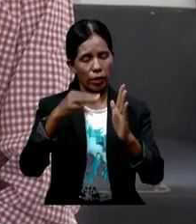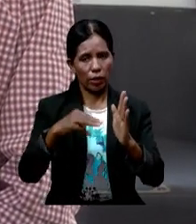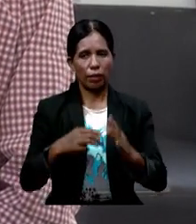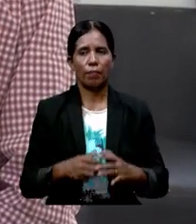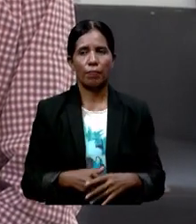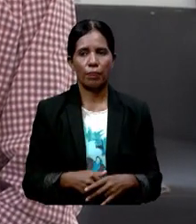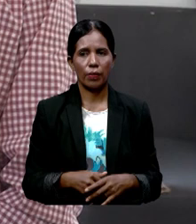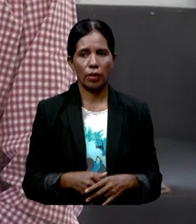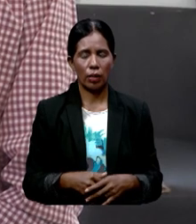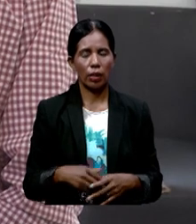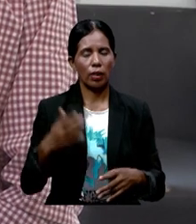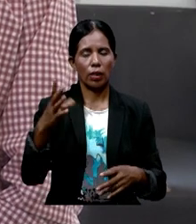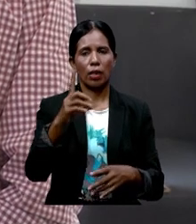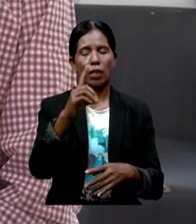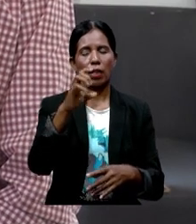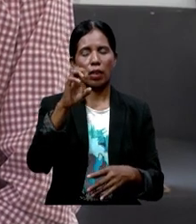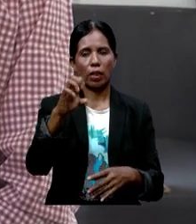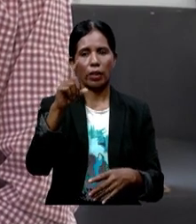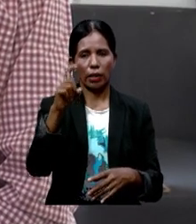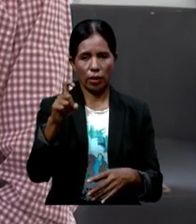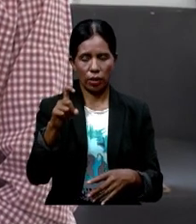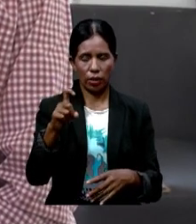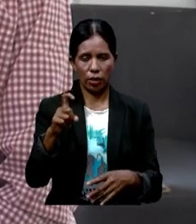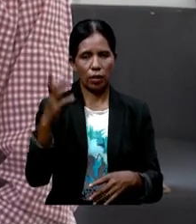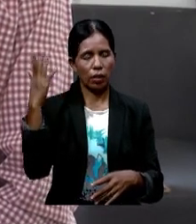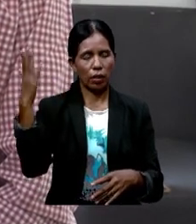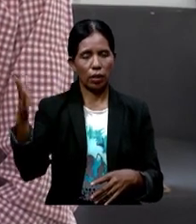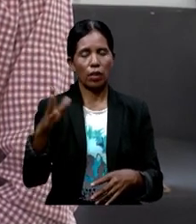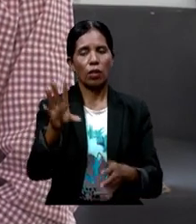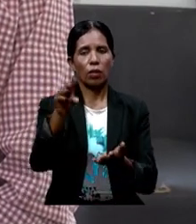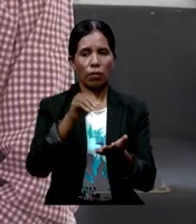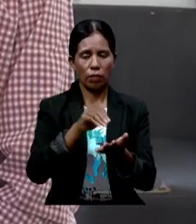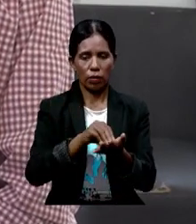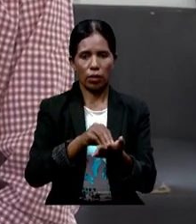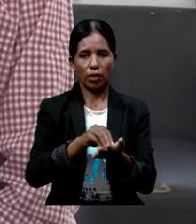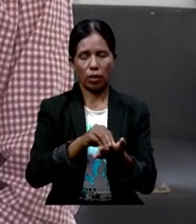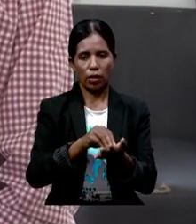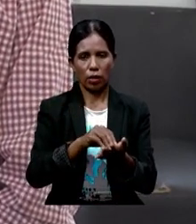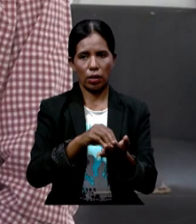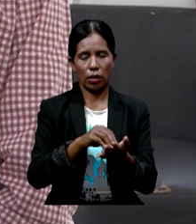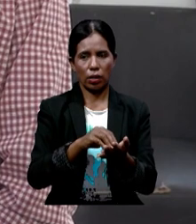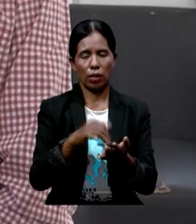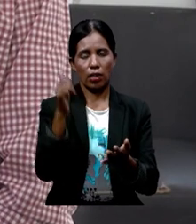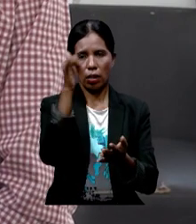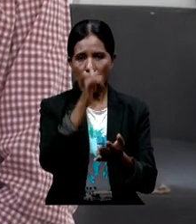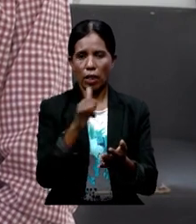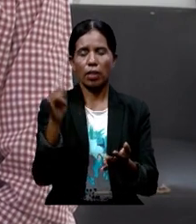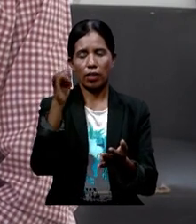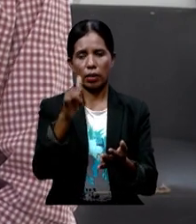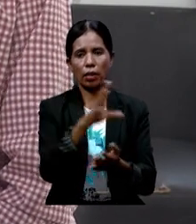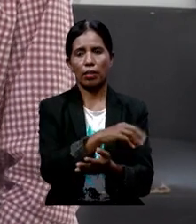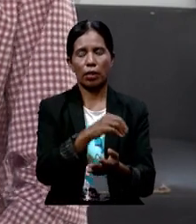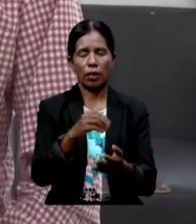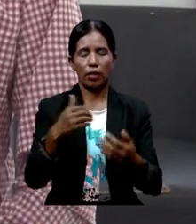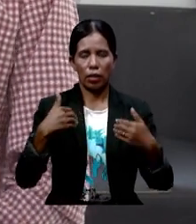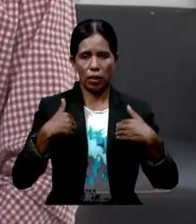iha dex iha cobertura dex iha areas nebeke